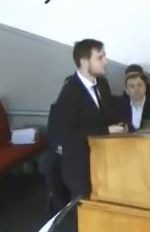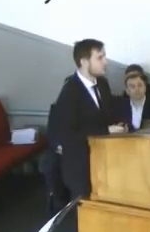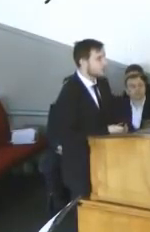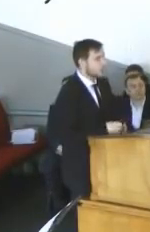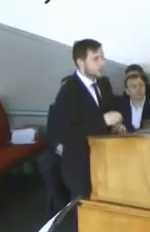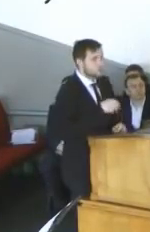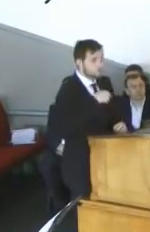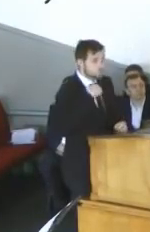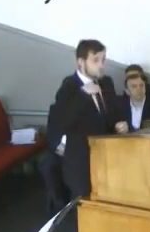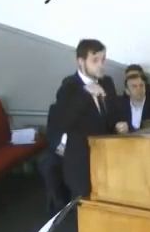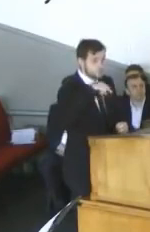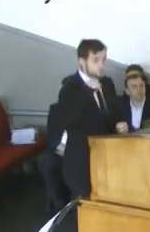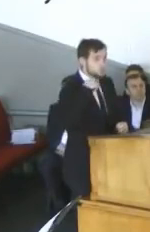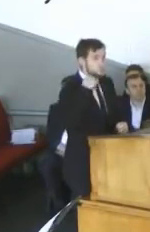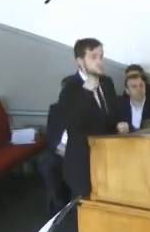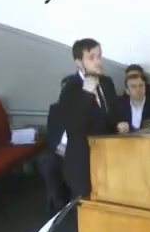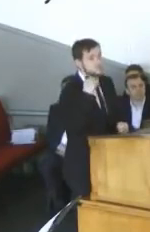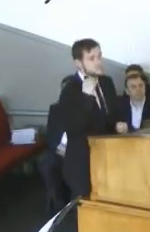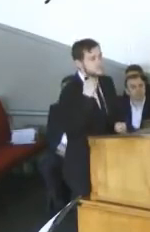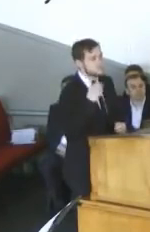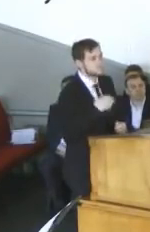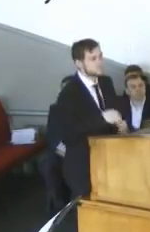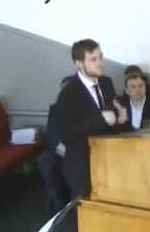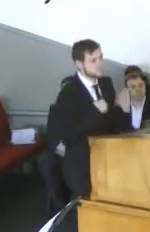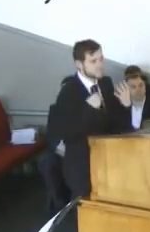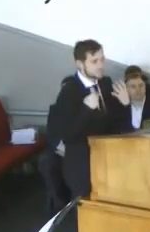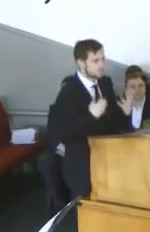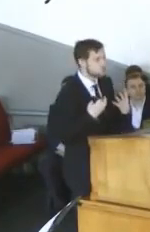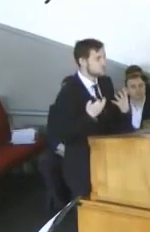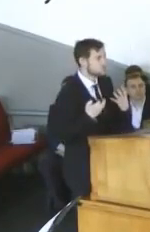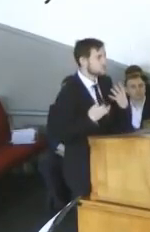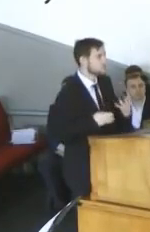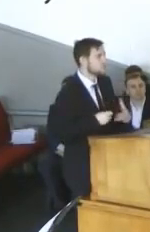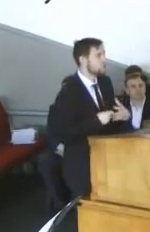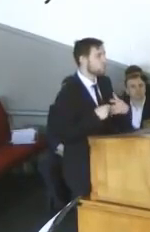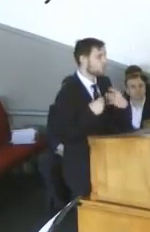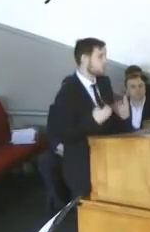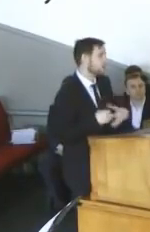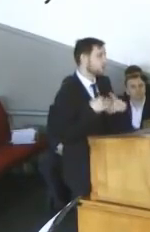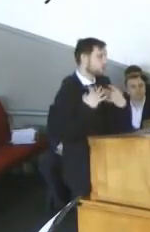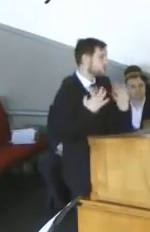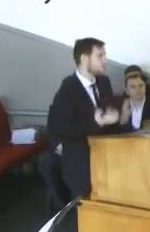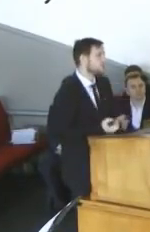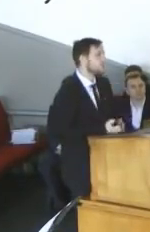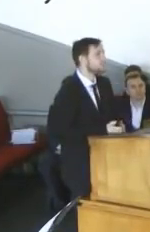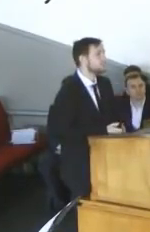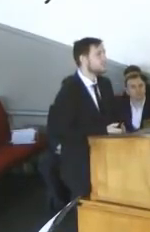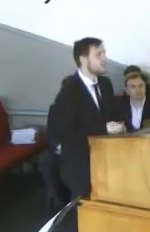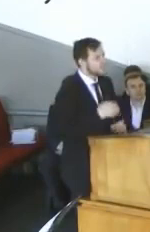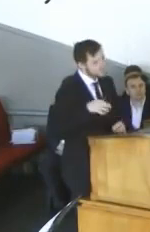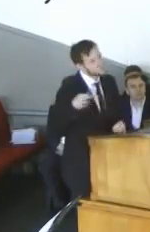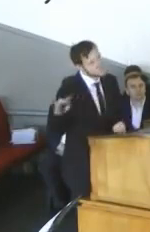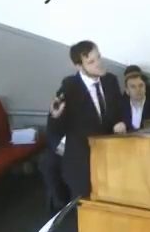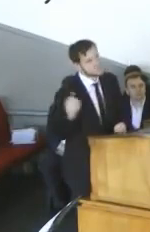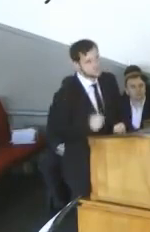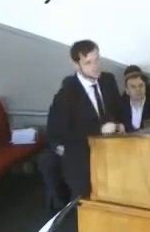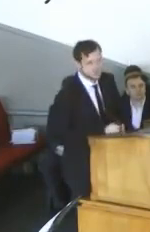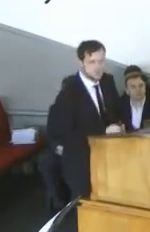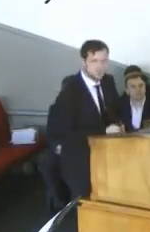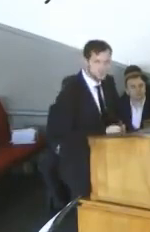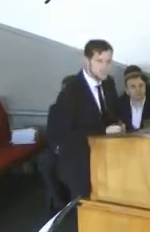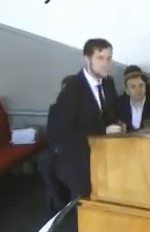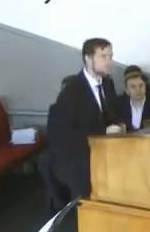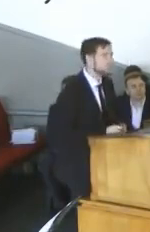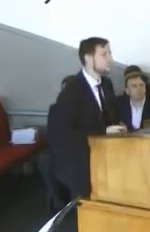що воно знаходилось в епіцентрі, де досить сильно палала ось ця техніка. І ви знаєте, ці